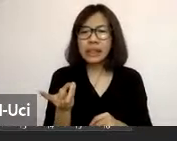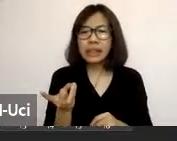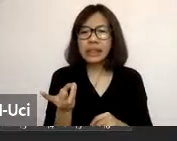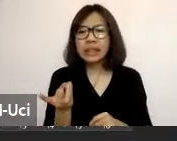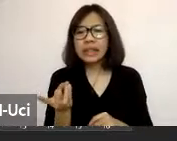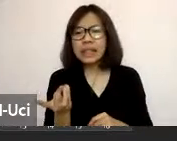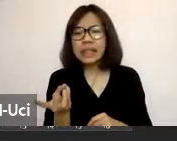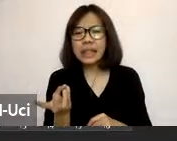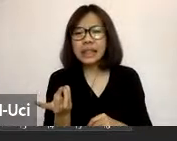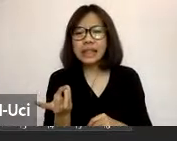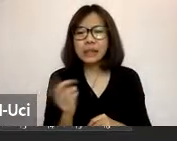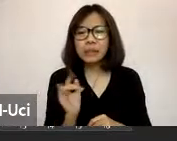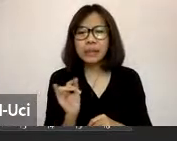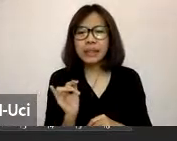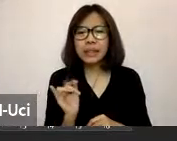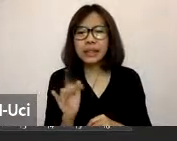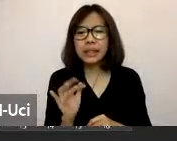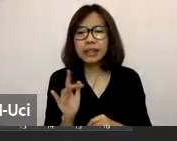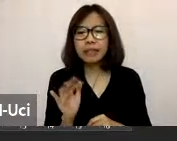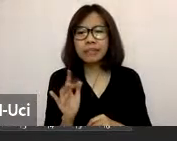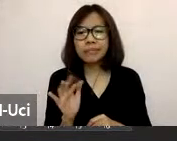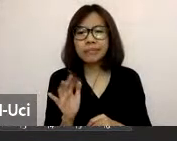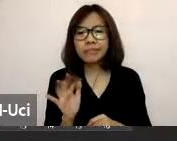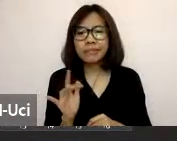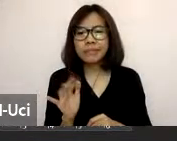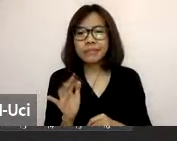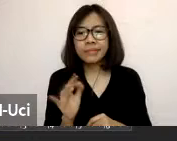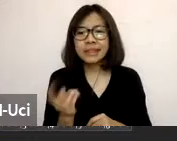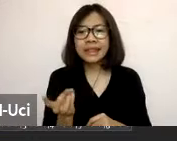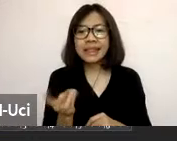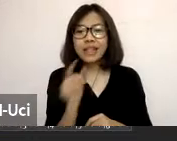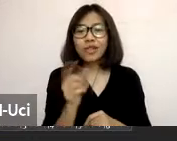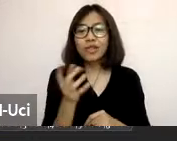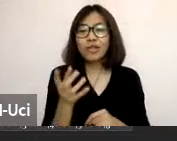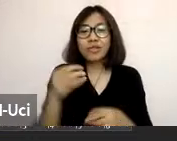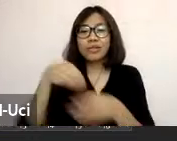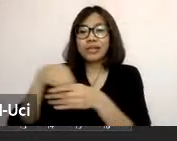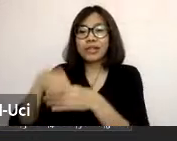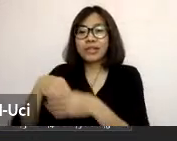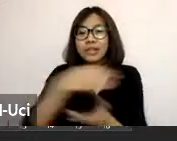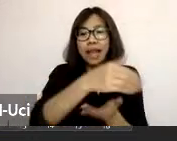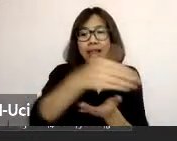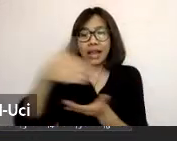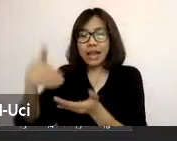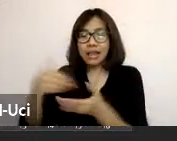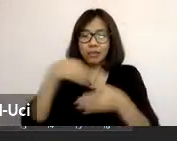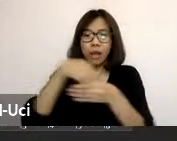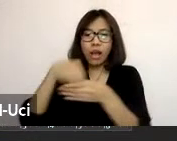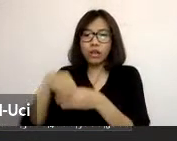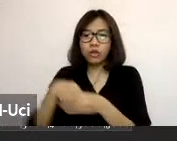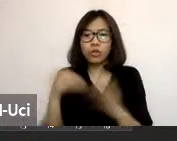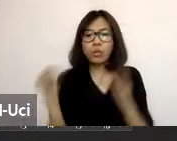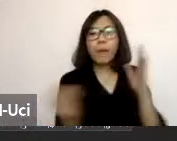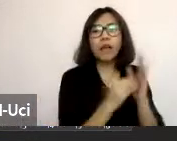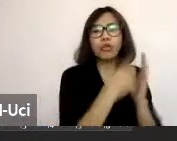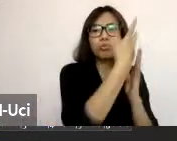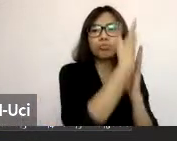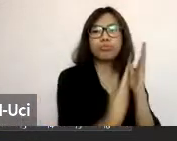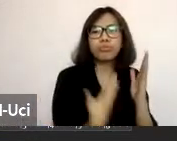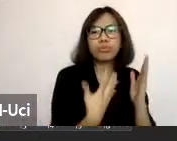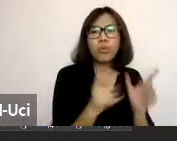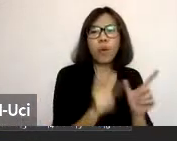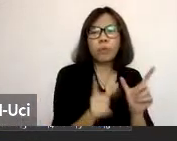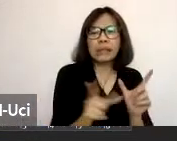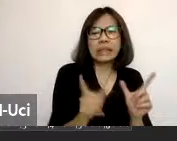agak enggan untuk melakukan inputting terhadap didalam ashisubs sistem portal